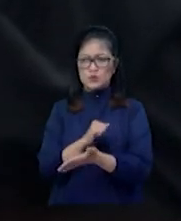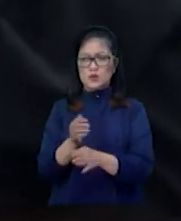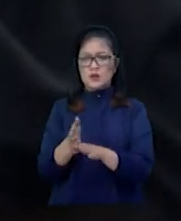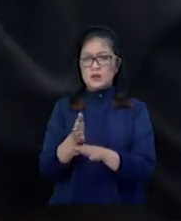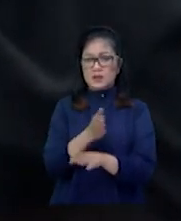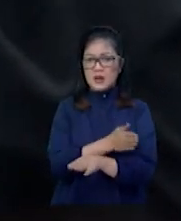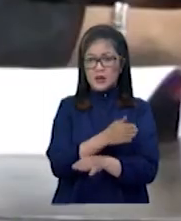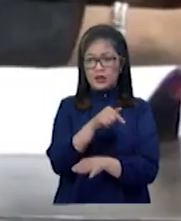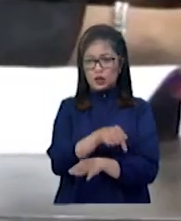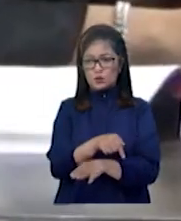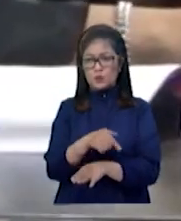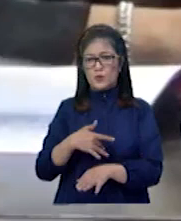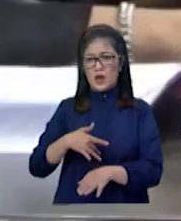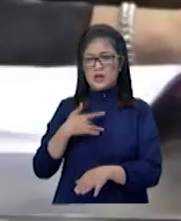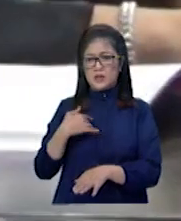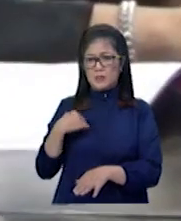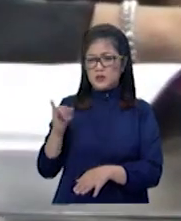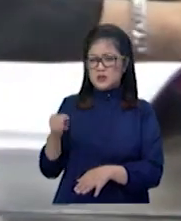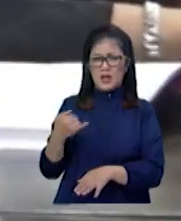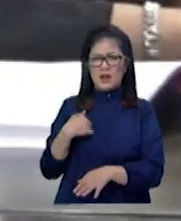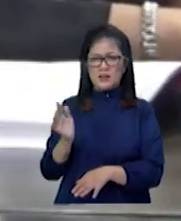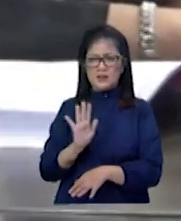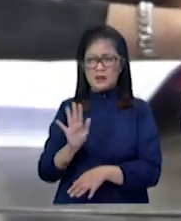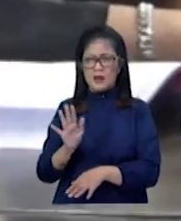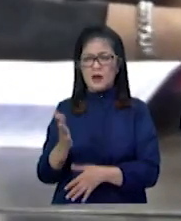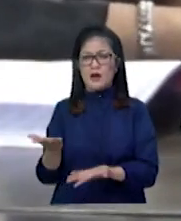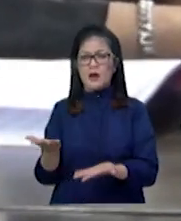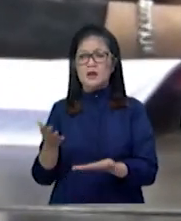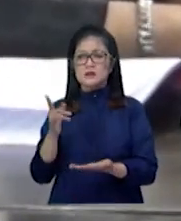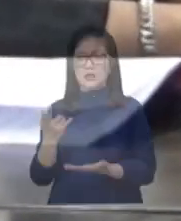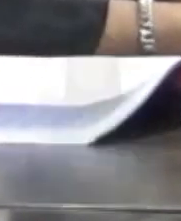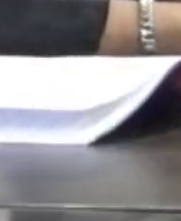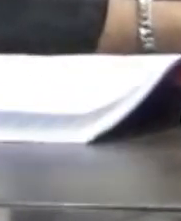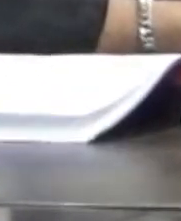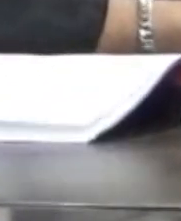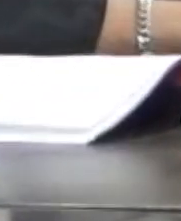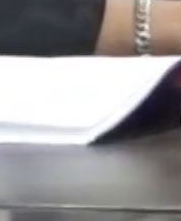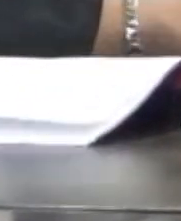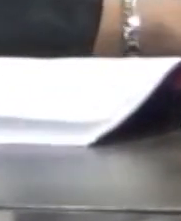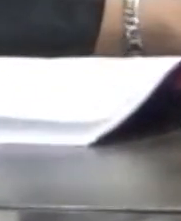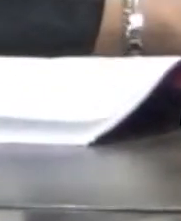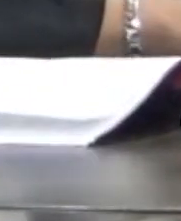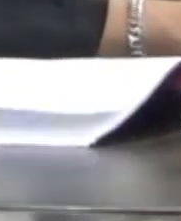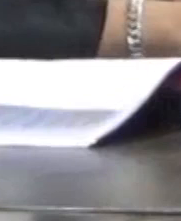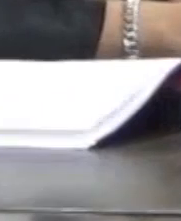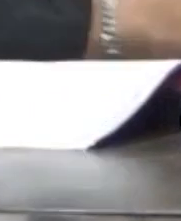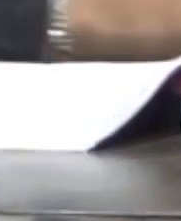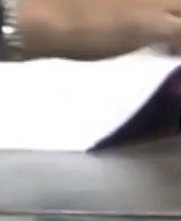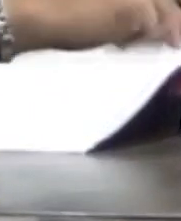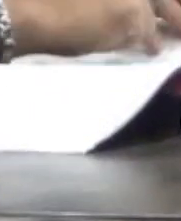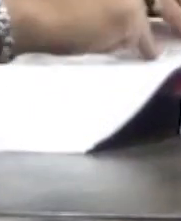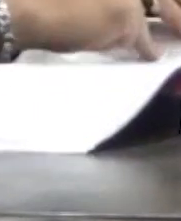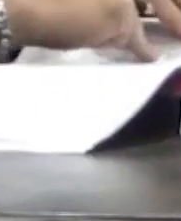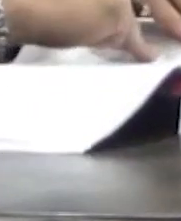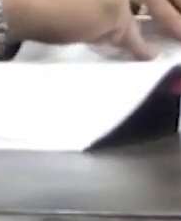afiliator binomo. Menyatakan terdakwa Indra Kesuma alias Indra Kenz telah terbukti secara sah dan meyakinkan bersalah melakukan tindak